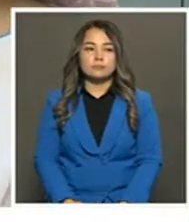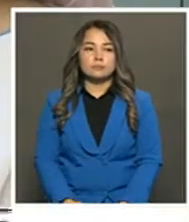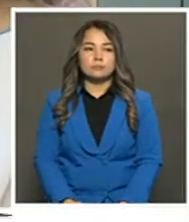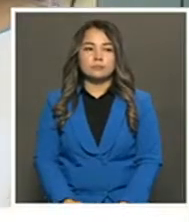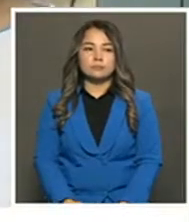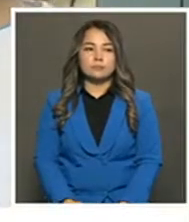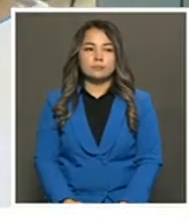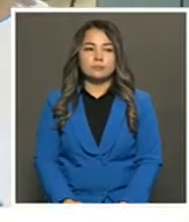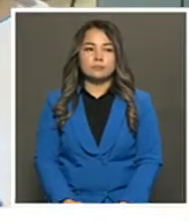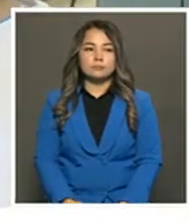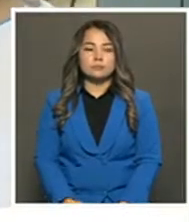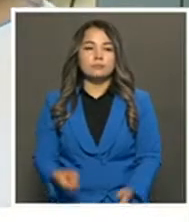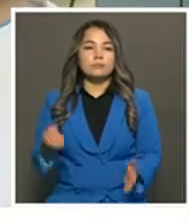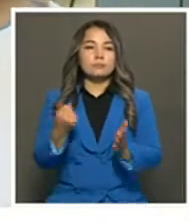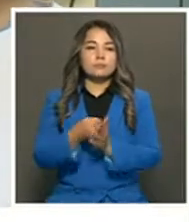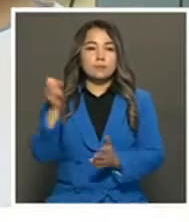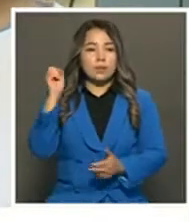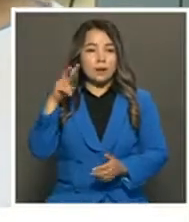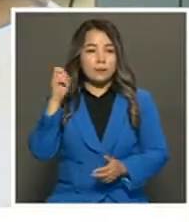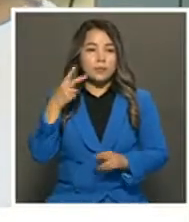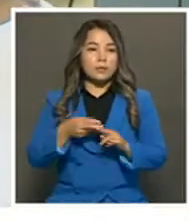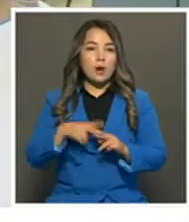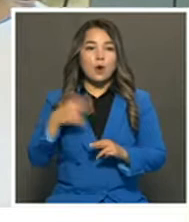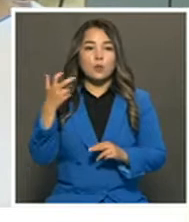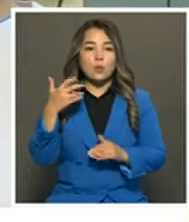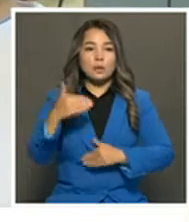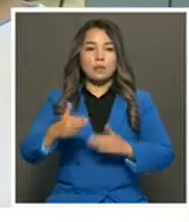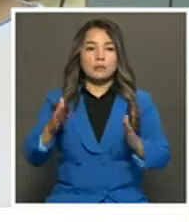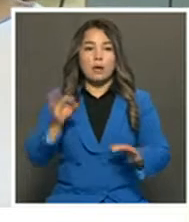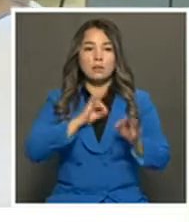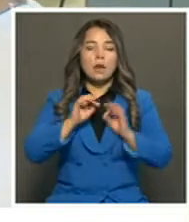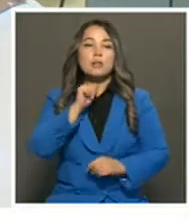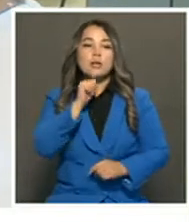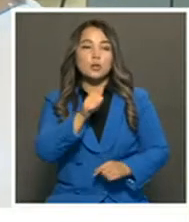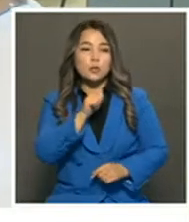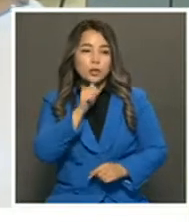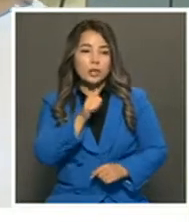Түскеден келгенде где-то 300 қораптай дәрі келіп тұр. Оның ішінде жаңа жөтелден